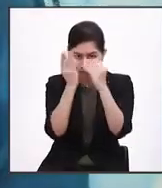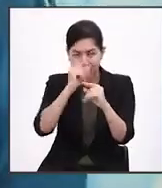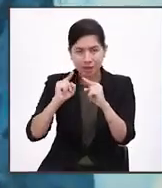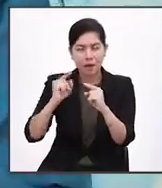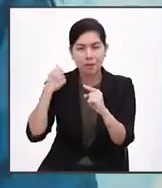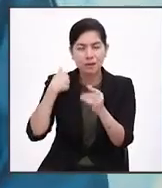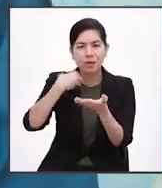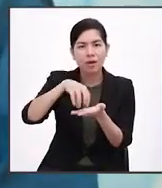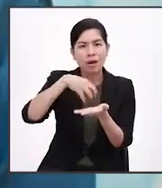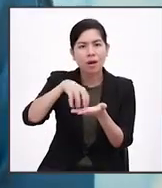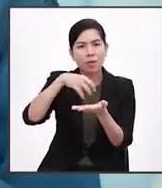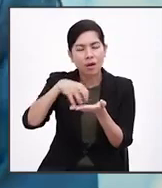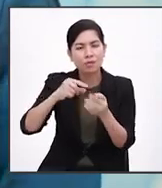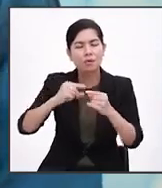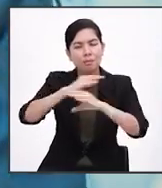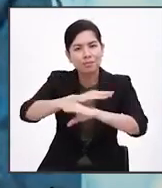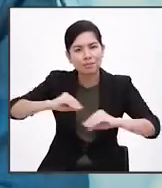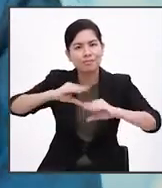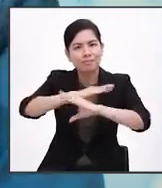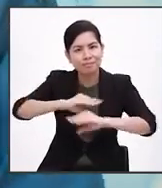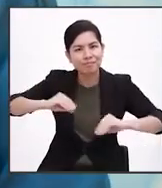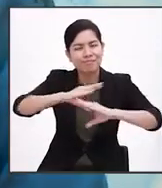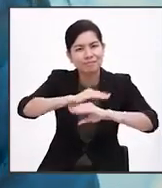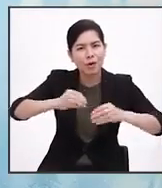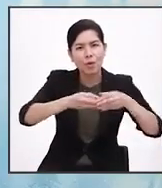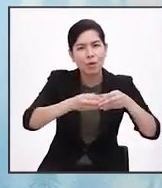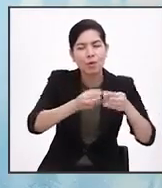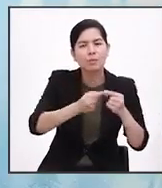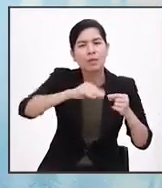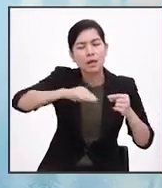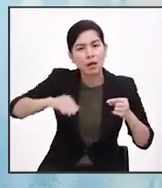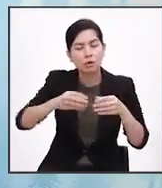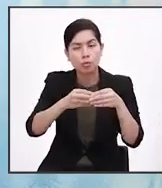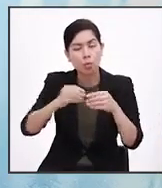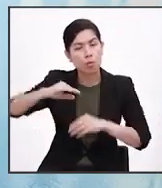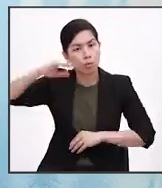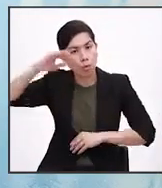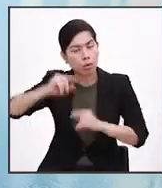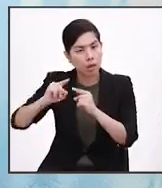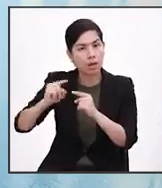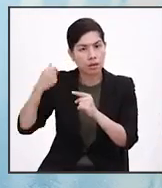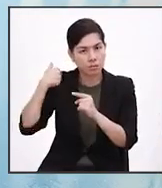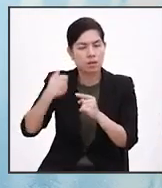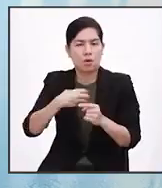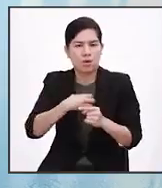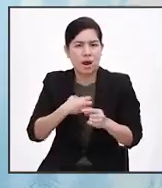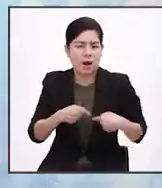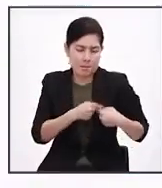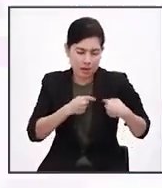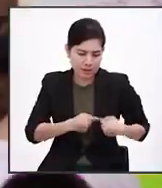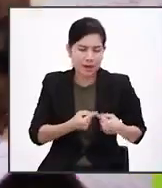แชร์แล้วก็แบ่งปันร่วมกับน้องๆผู้ใหญ่หรือว่าหลายๆท่านที่เขายังแบบต้องการกำลังใจในองค์กร